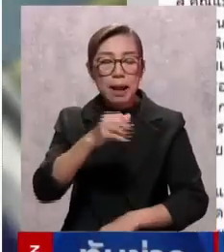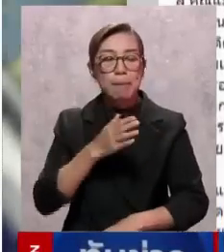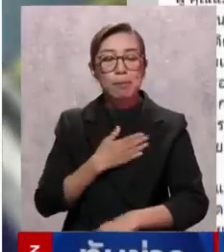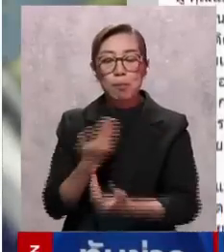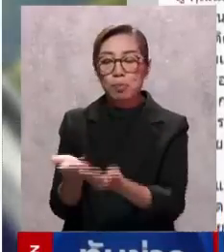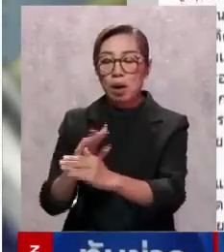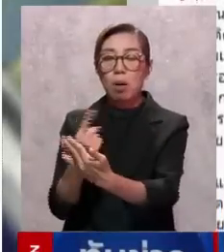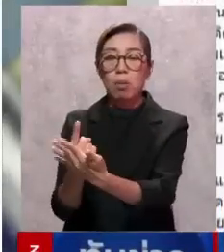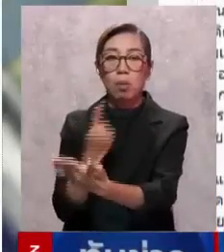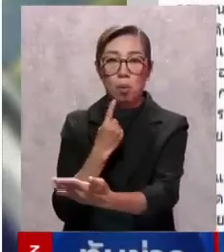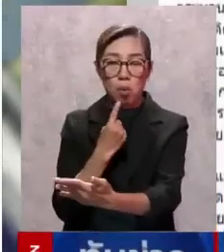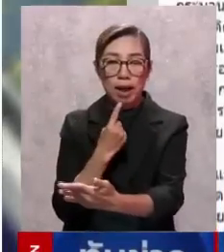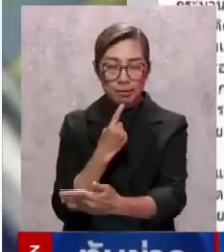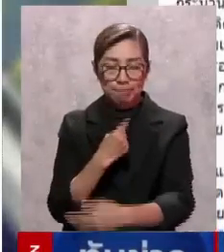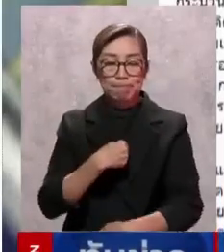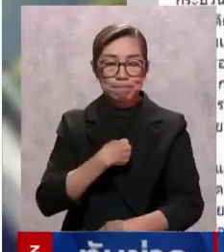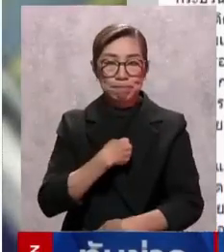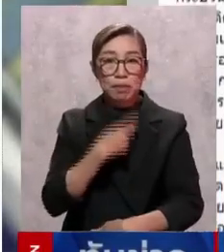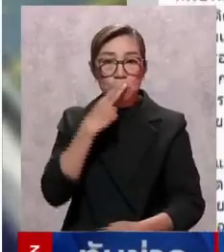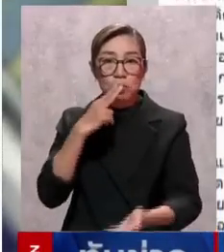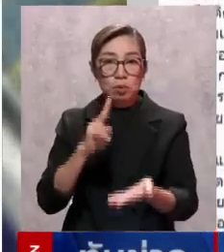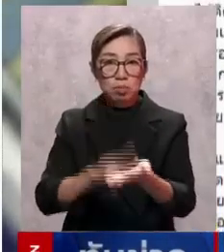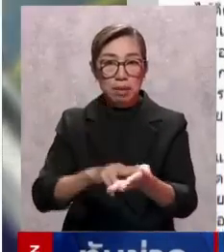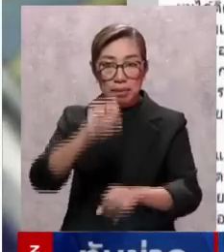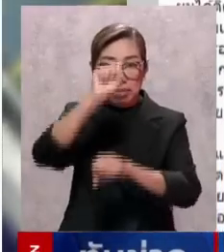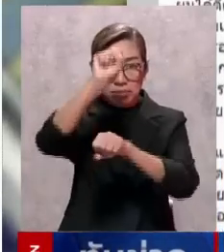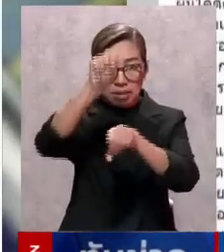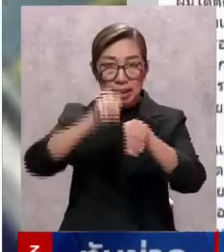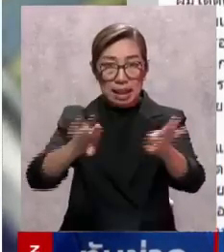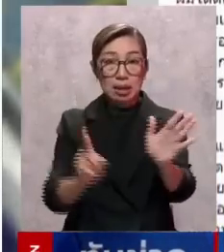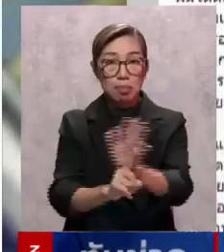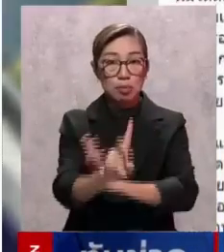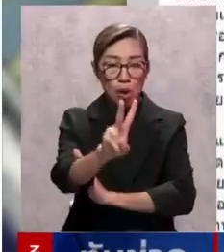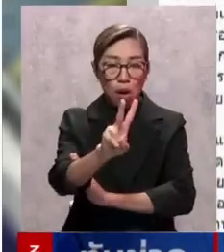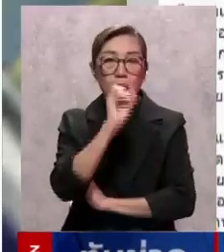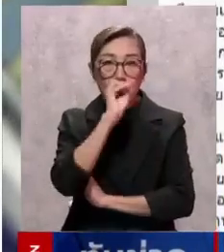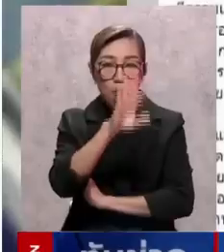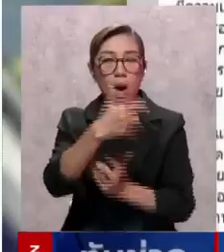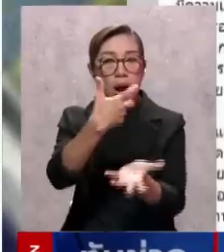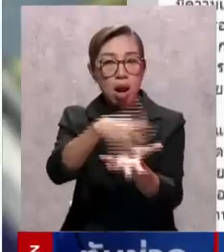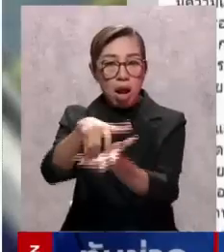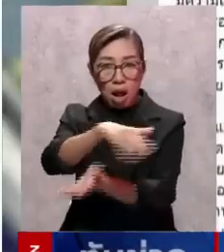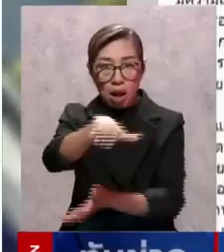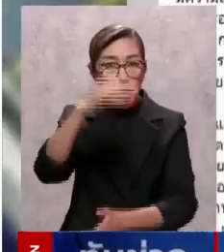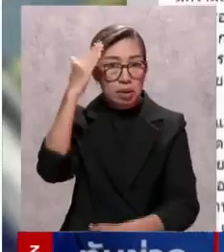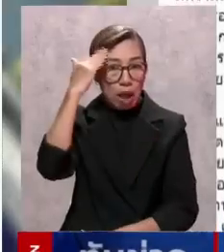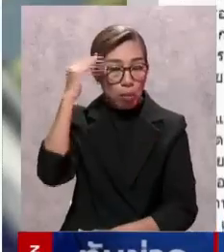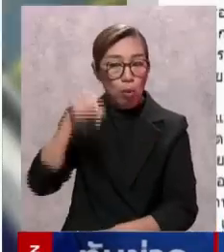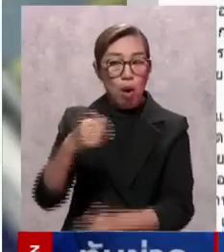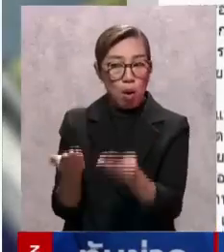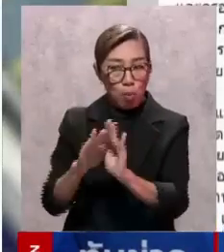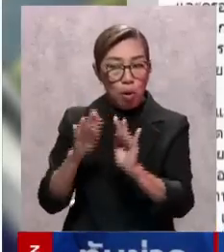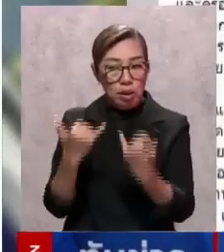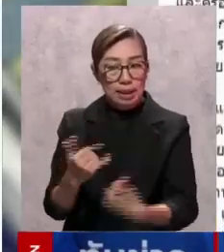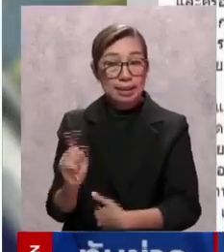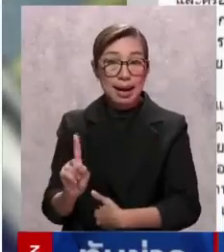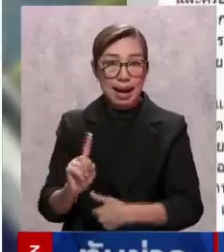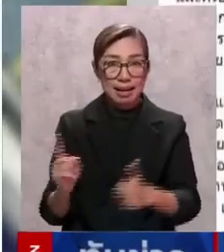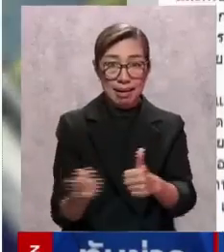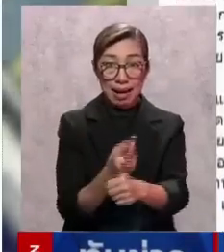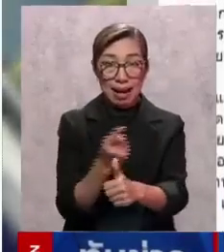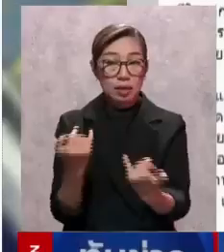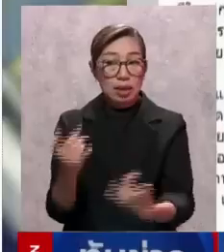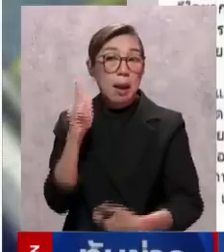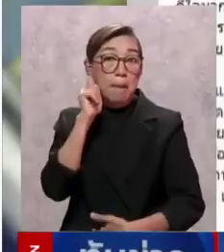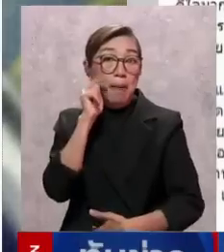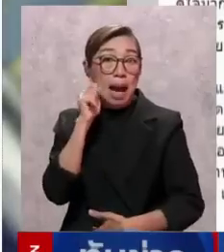วแทนของครอบครัวเป็นผู้เขียนจดหมายเปิดผนึกฉบับที่2เพื่ออัปเดตเรื่องราวและสถานการณ์ทางฝั่งเราข้อแรกเลยคือคุณ